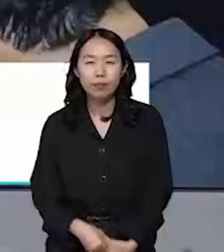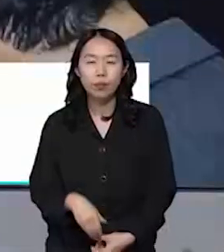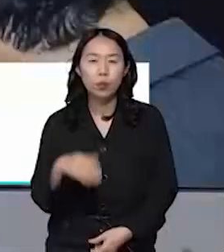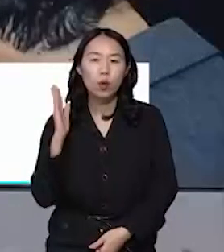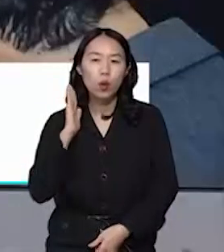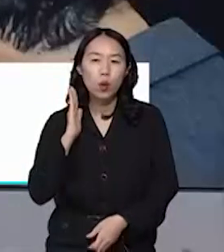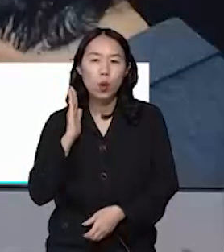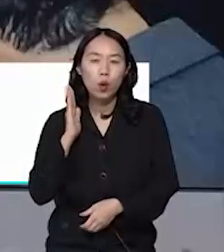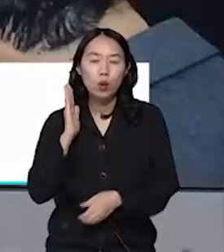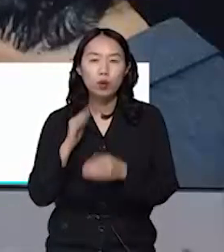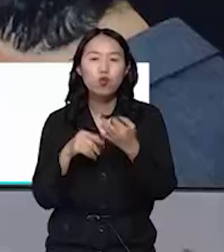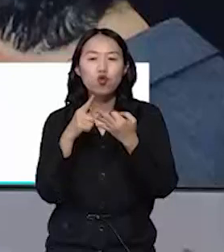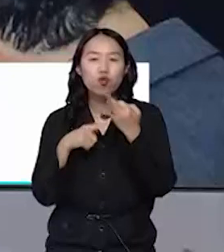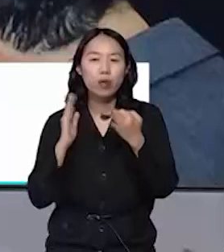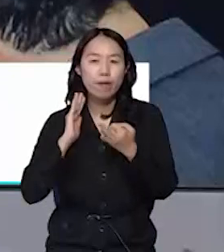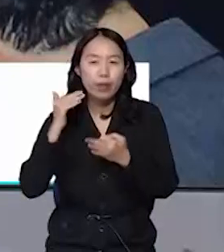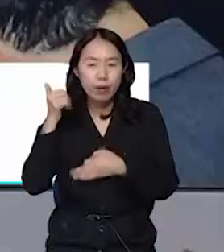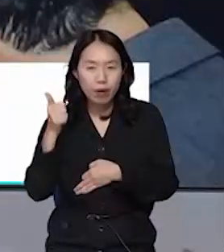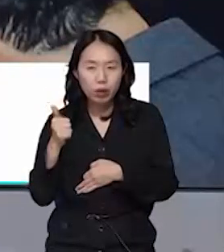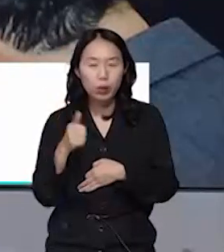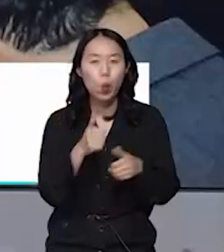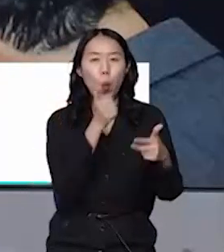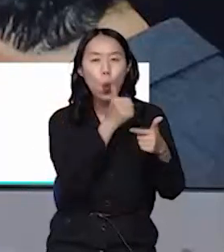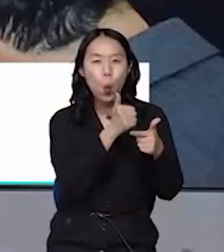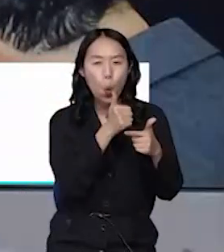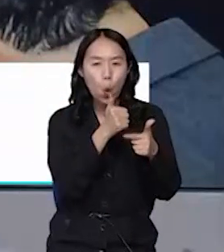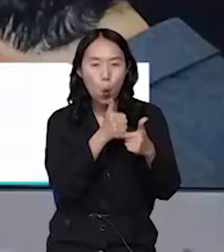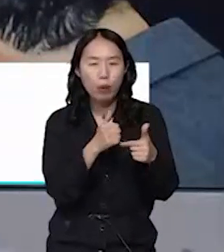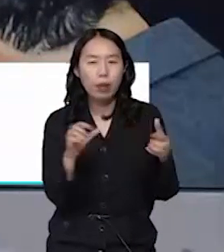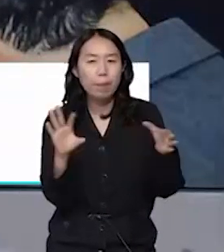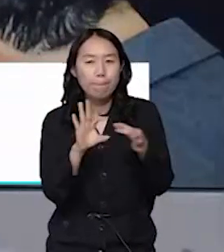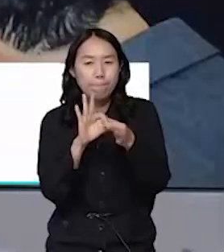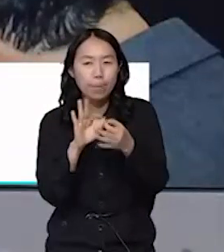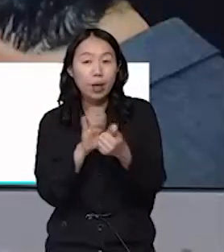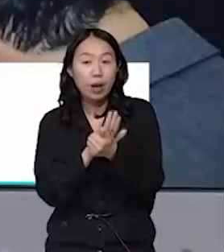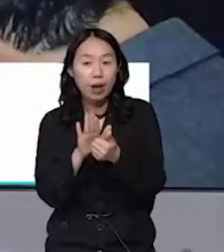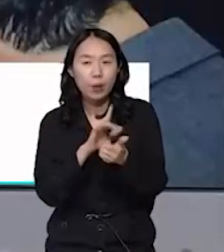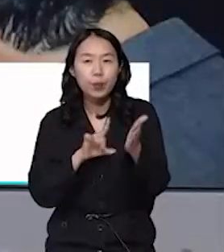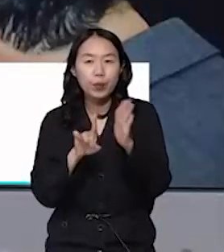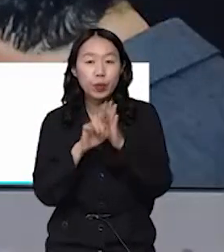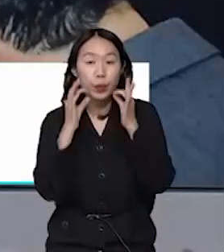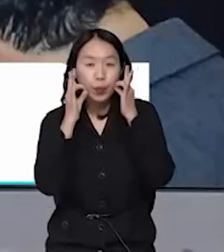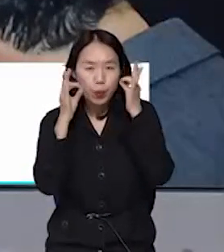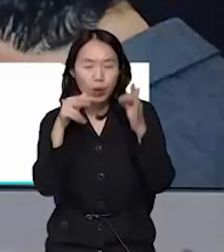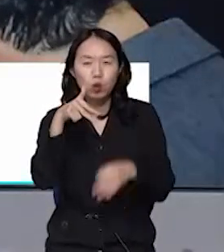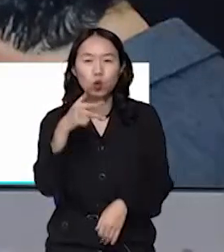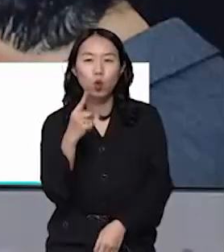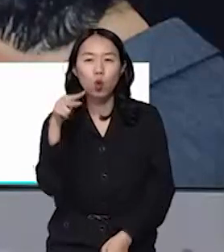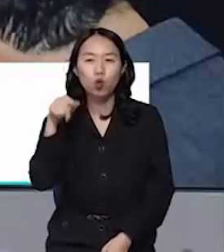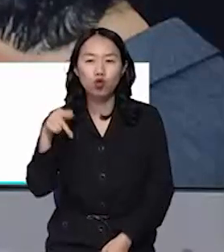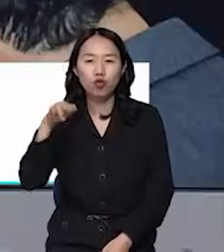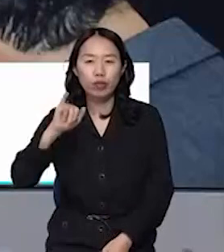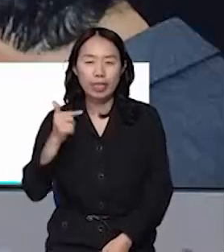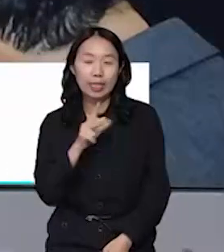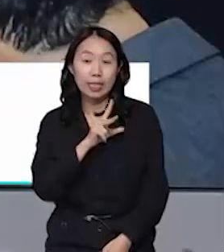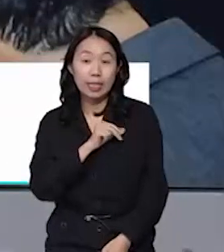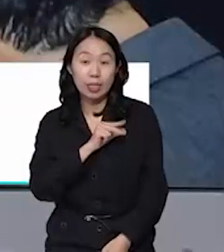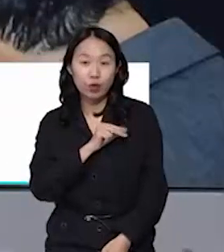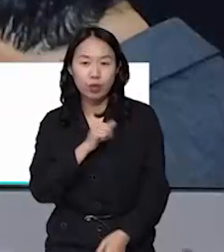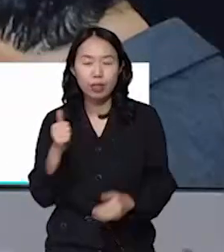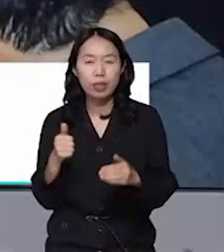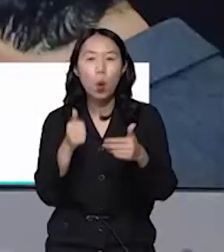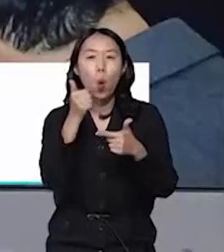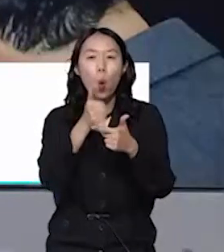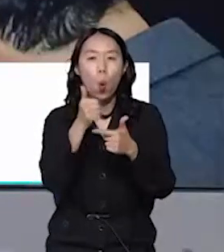윤석열 정부와 호남의 가교 역할을 자처하고 있는 조수진 국민의힘 최고위원이 호남을 찾아 순천만 국제정원